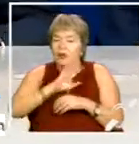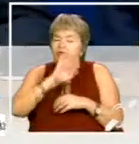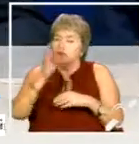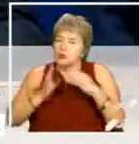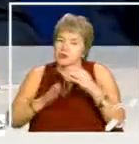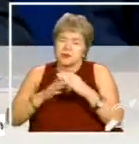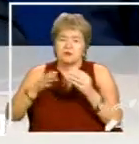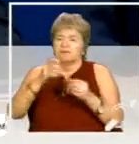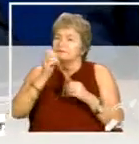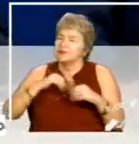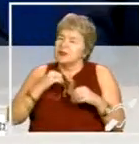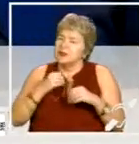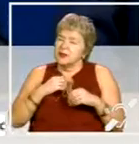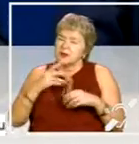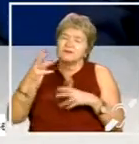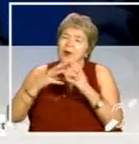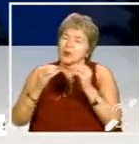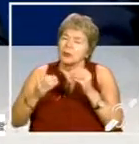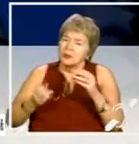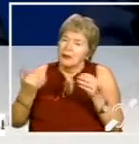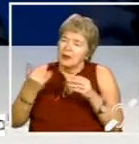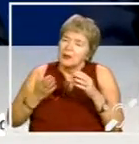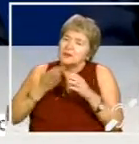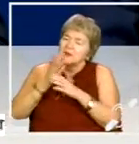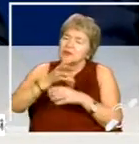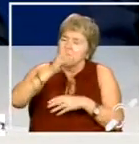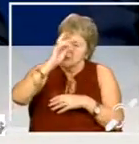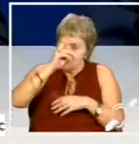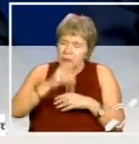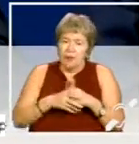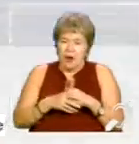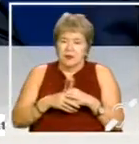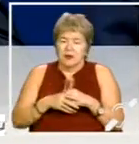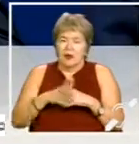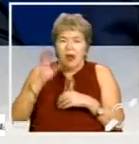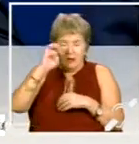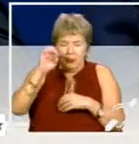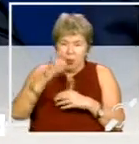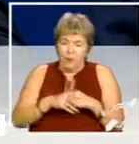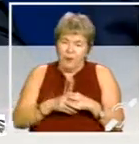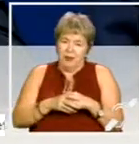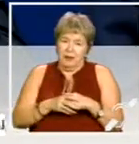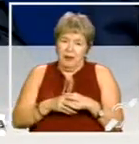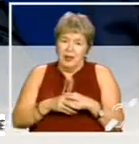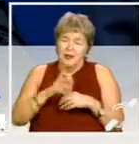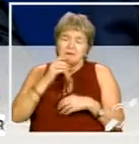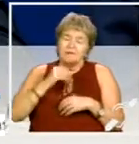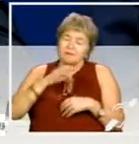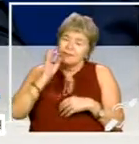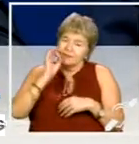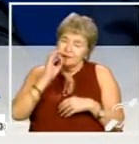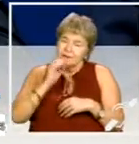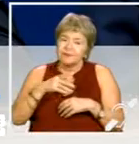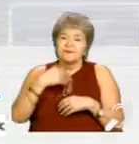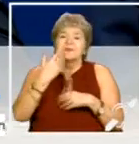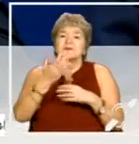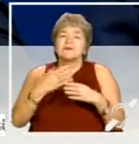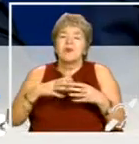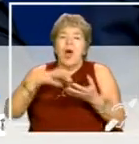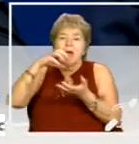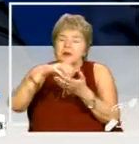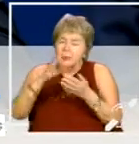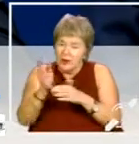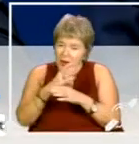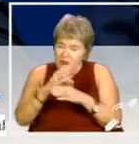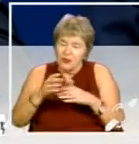români care călătoresc în Germania cu ocazia acestui campionat dar nu numai este desigur să încurajeze echipa națională